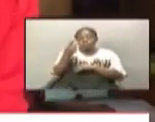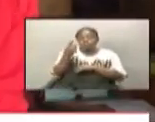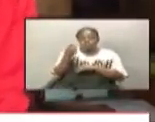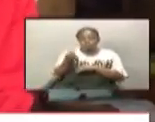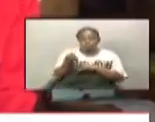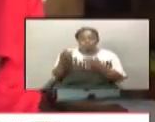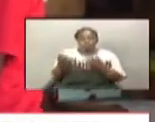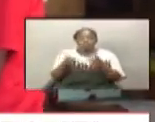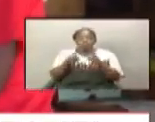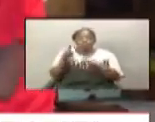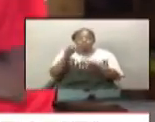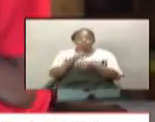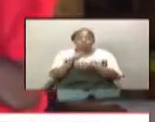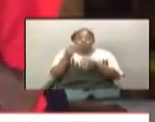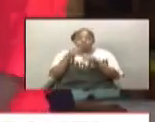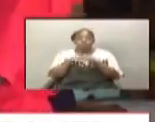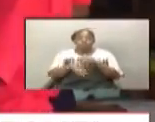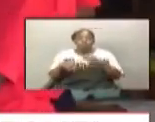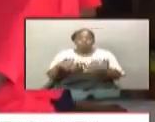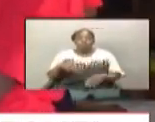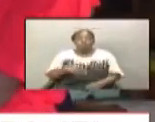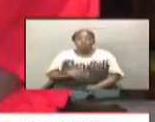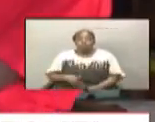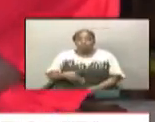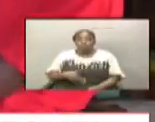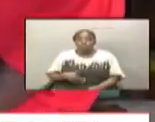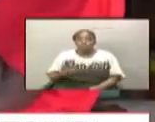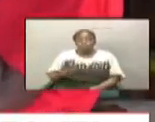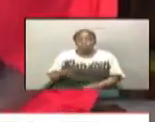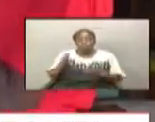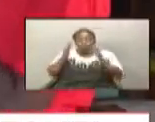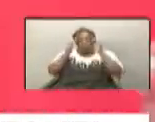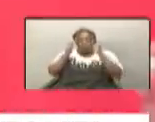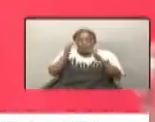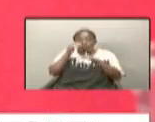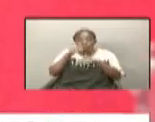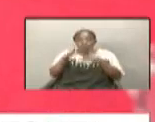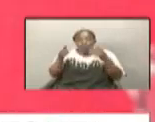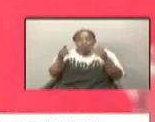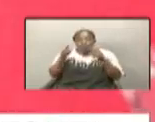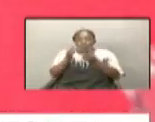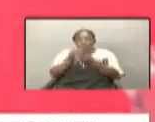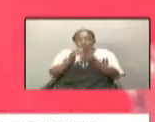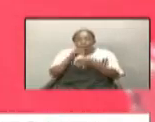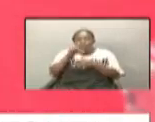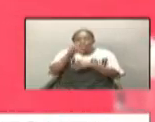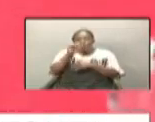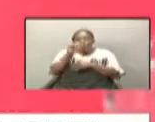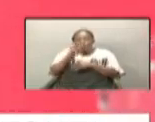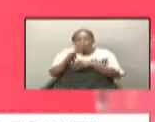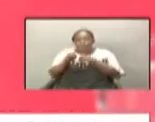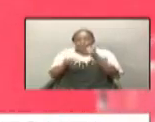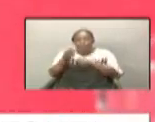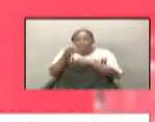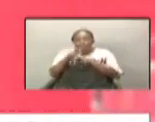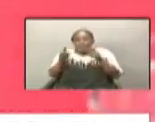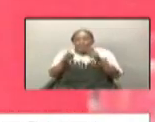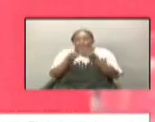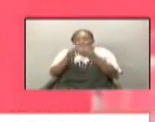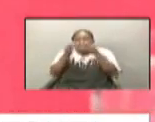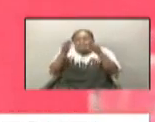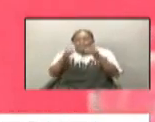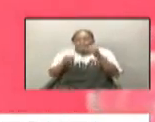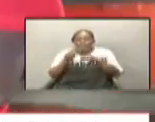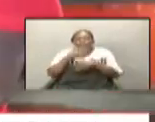sahaja senogam. Ada kerja tambah sumpah sayang sih. Gasib aku nyisiram. Orang baru leh yomulem jibalinam. Kita pun boleh cerita kisah